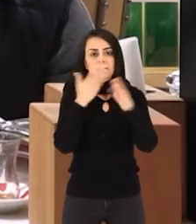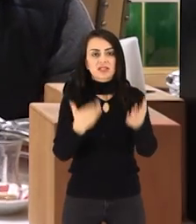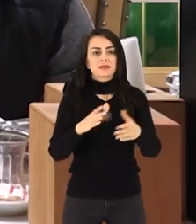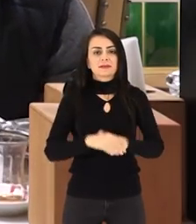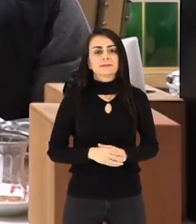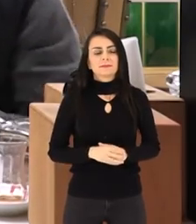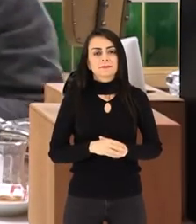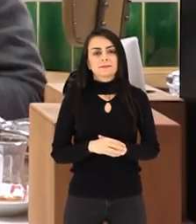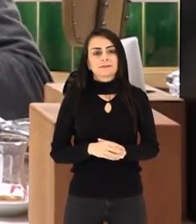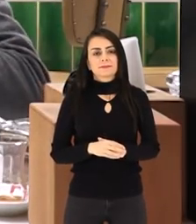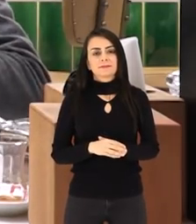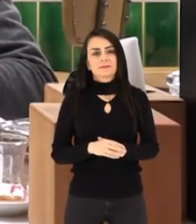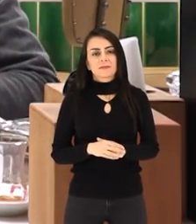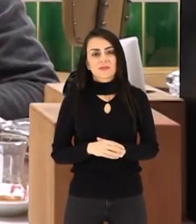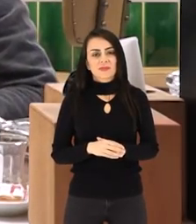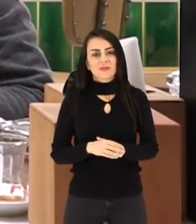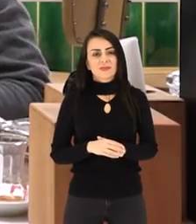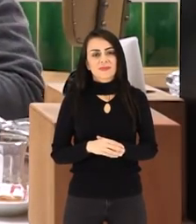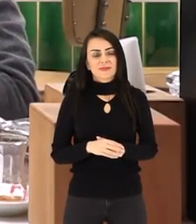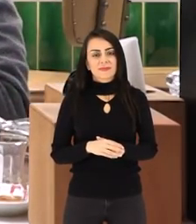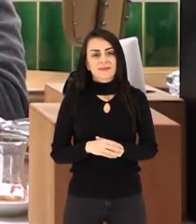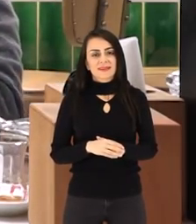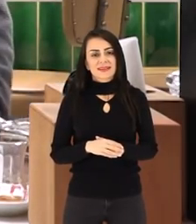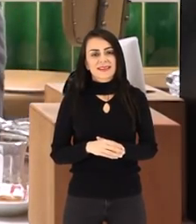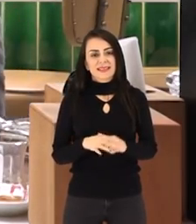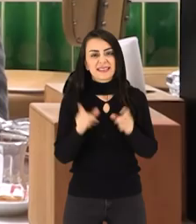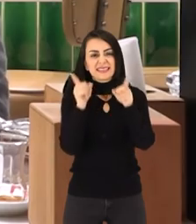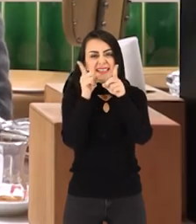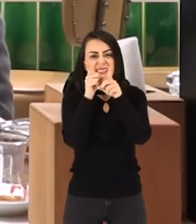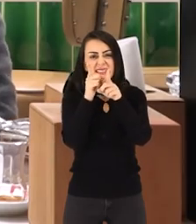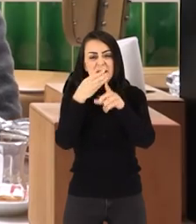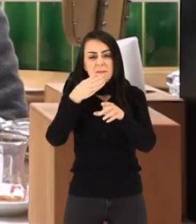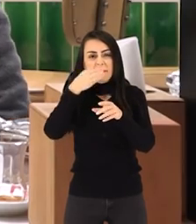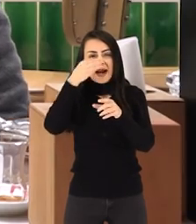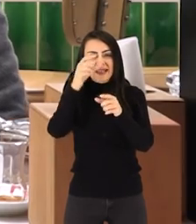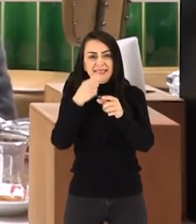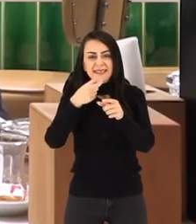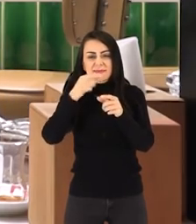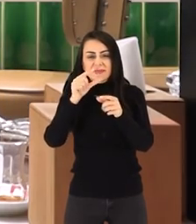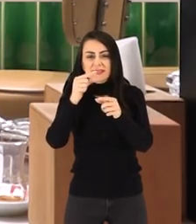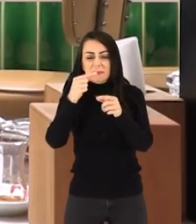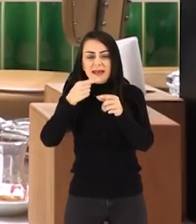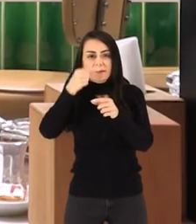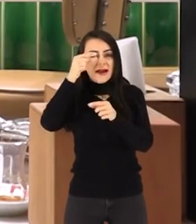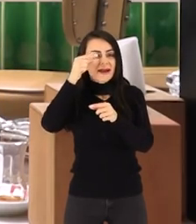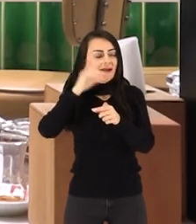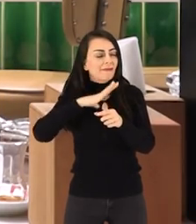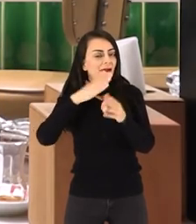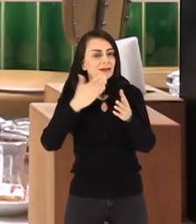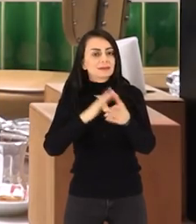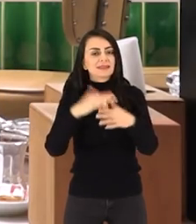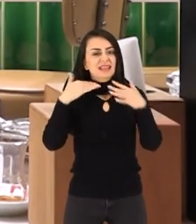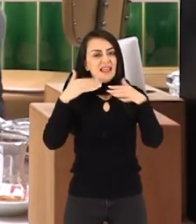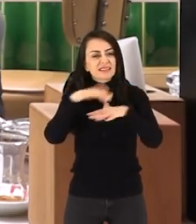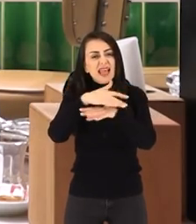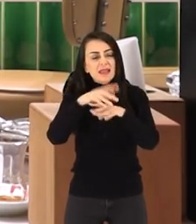Tam esnaf gibiyim. İnce elli, ince elli değil. İnce belli bardakla. Efendim. Salatamızı yapacağız. Biraz